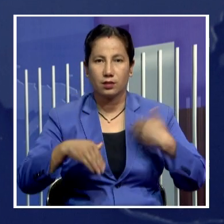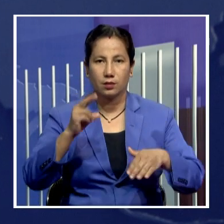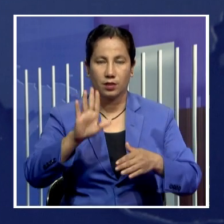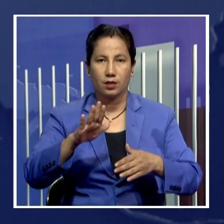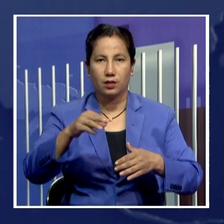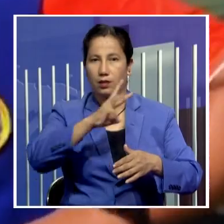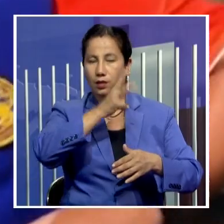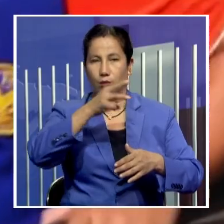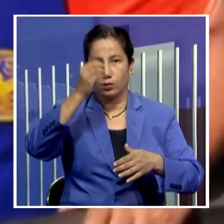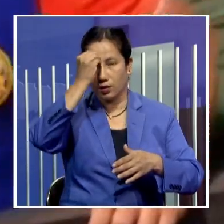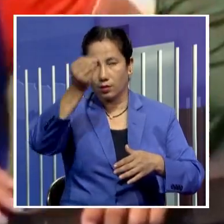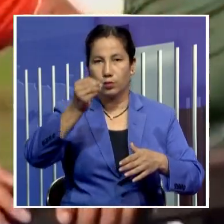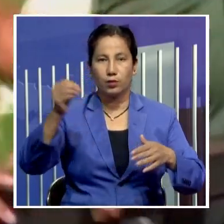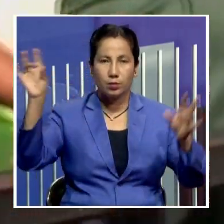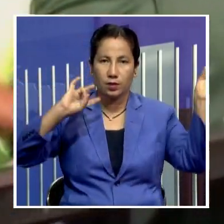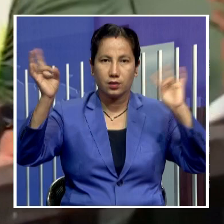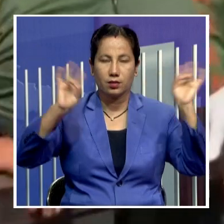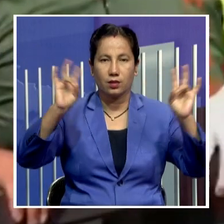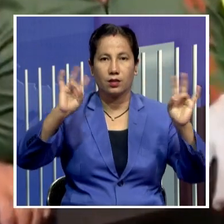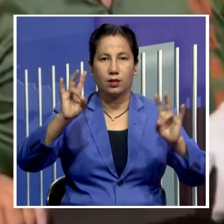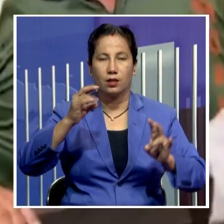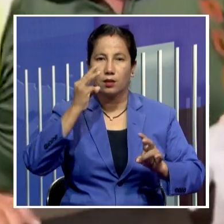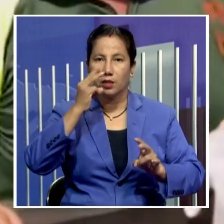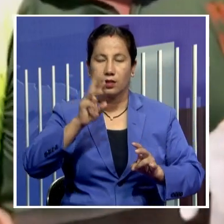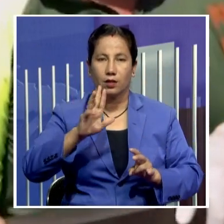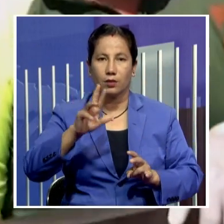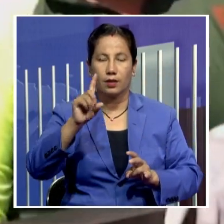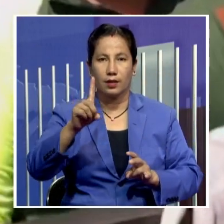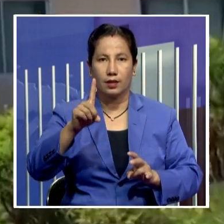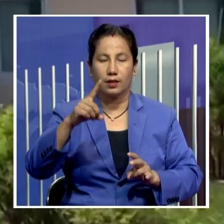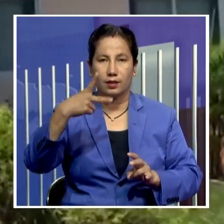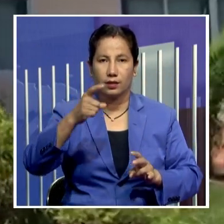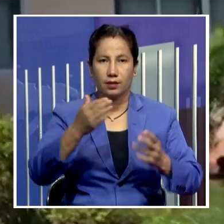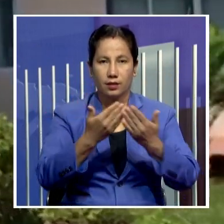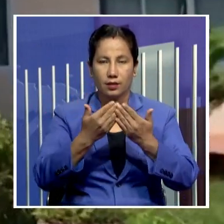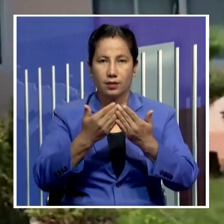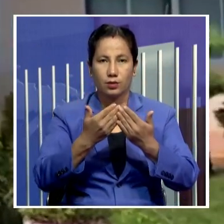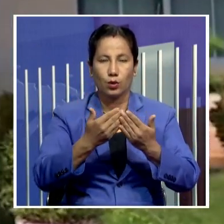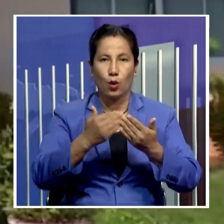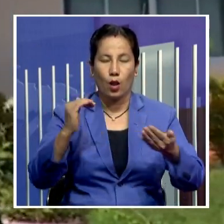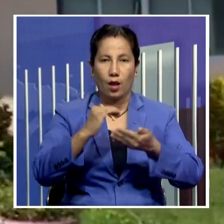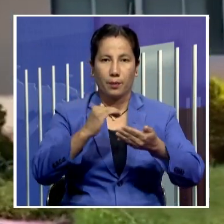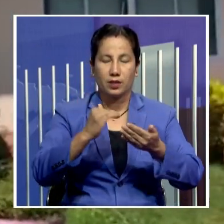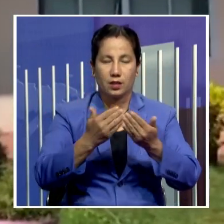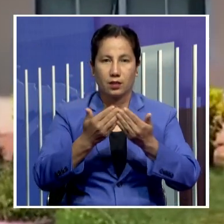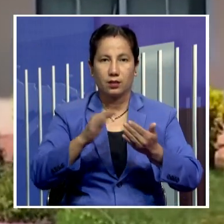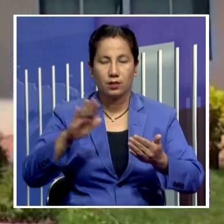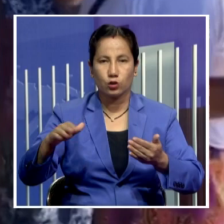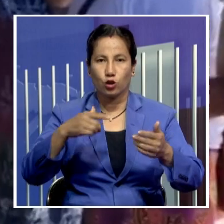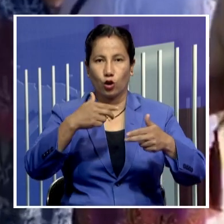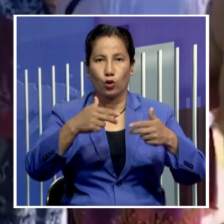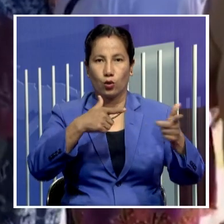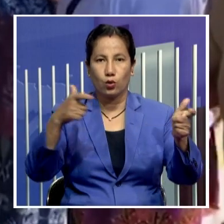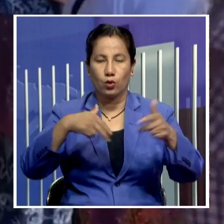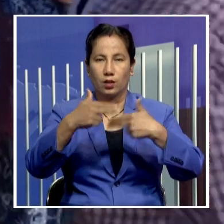छन्। उत्तर पूर्वी सहर नोङबुवा लम्फूमा रहेको एक प्री स्कुल अर्थात् शिशु स्याहार केन्द्रमा गोली चलेको अन्तर्राष्ट्रिय